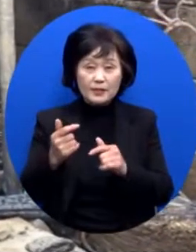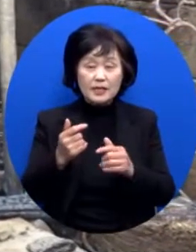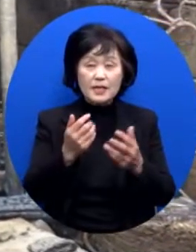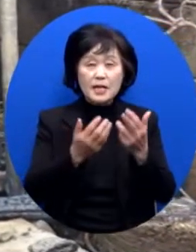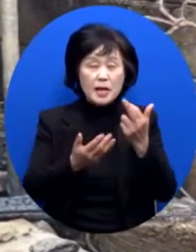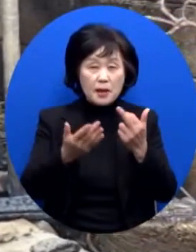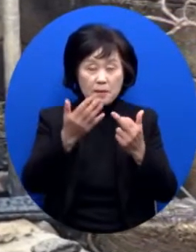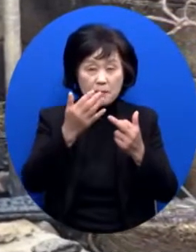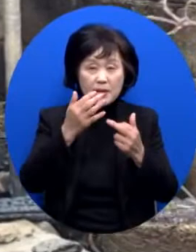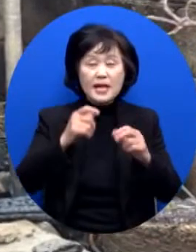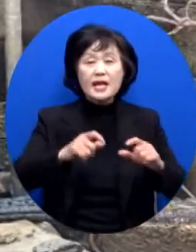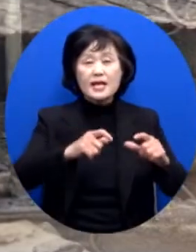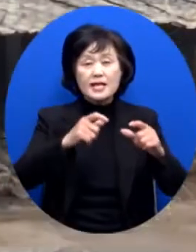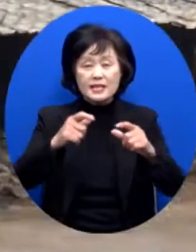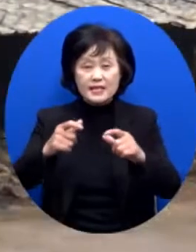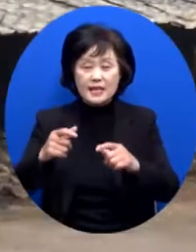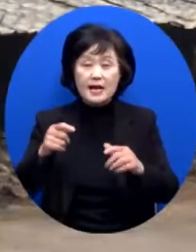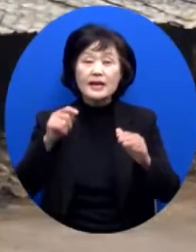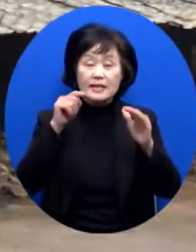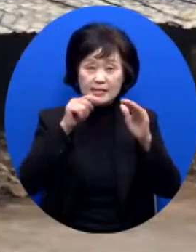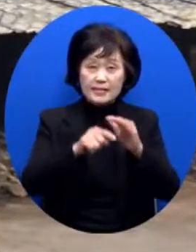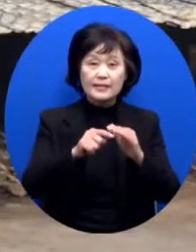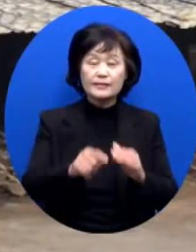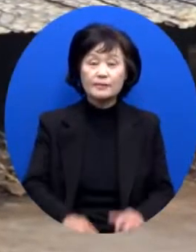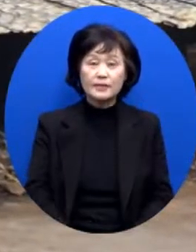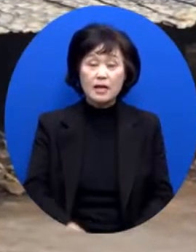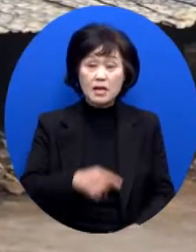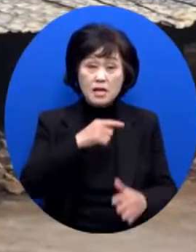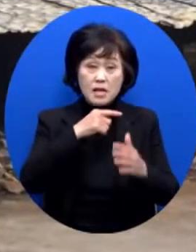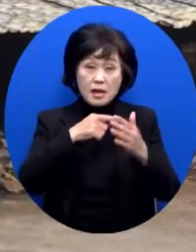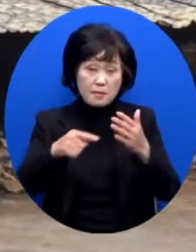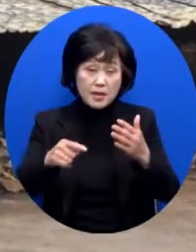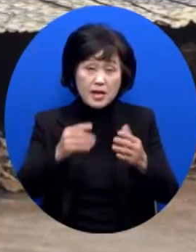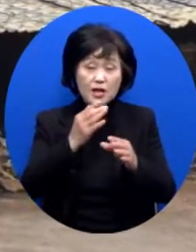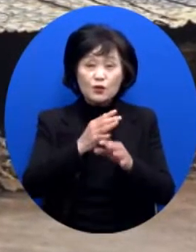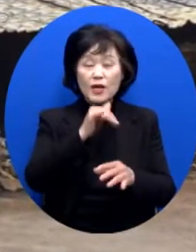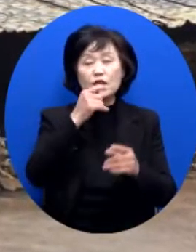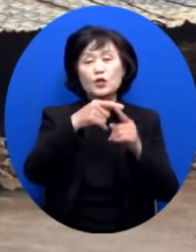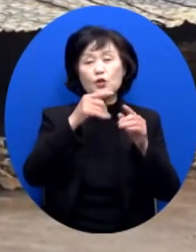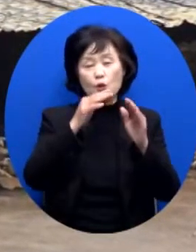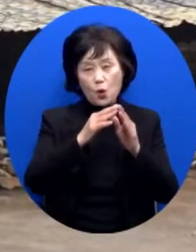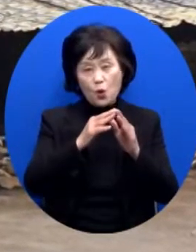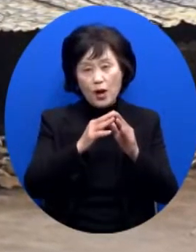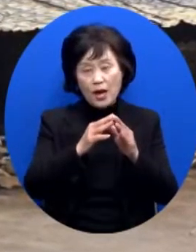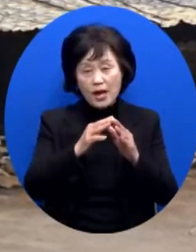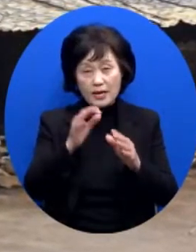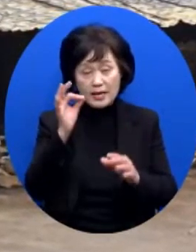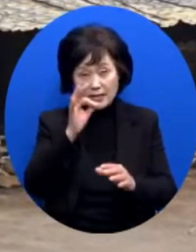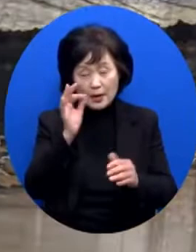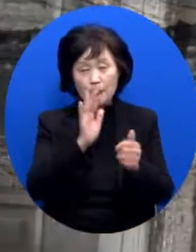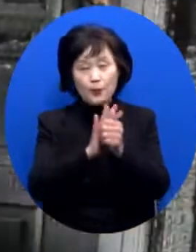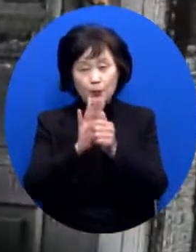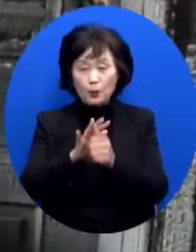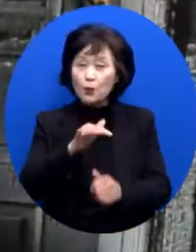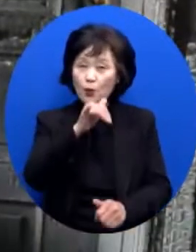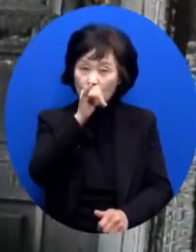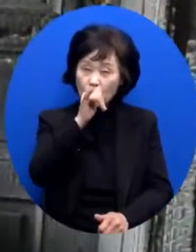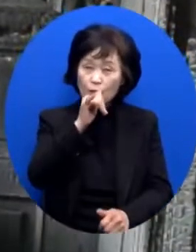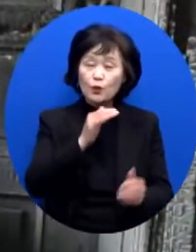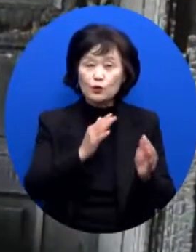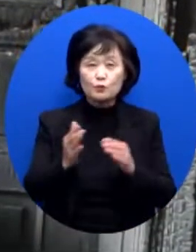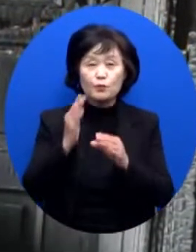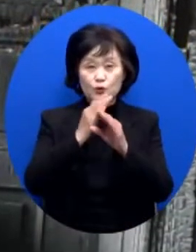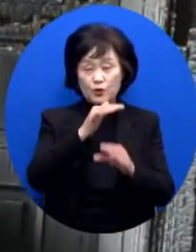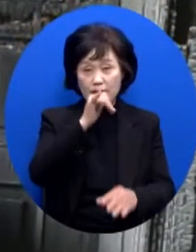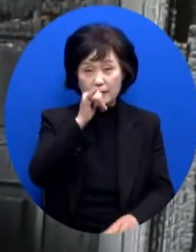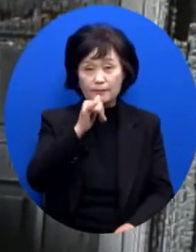현장을 실사 했습니다 피해를 입은 교회들에 피해 상황을 파악하며 구호를 준비하고 있는데요 현재 침례교